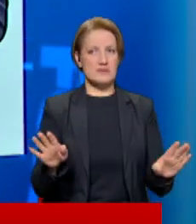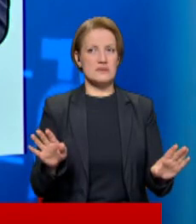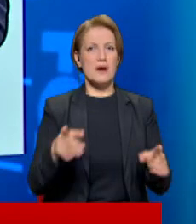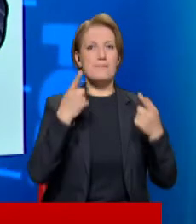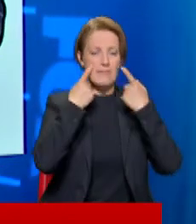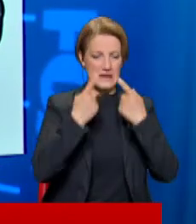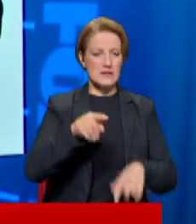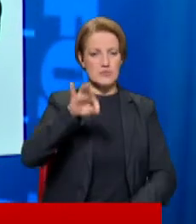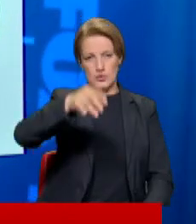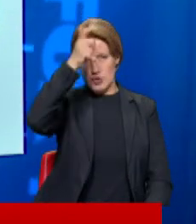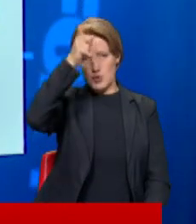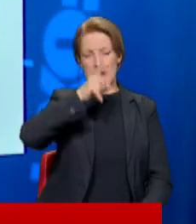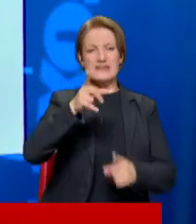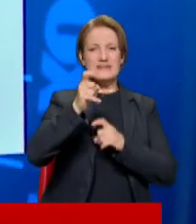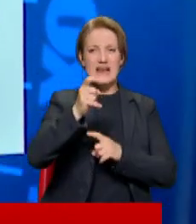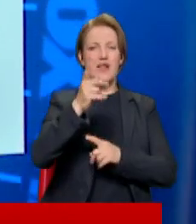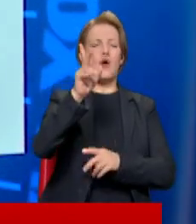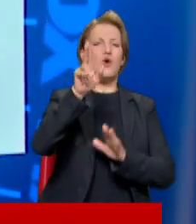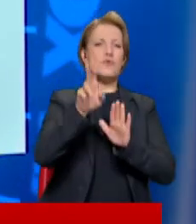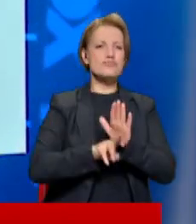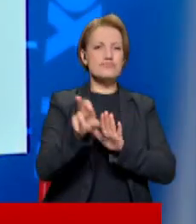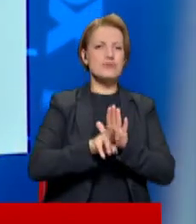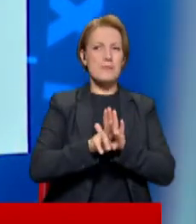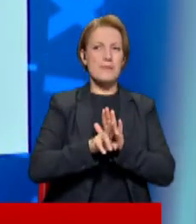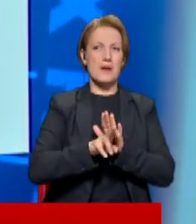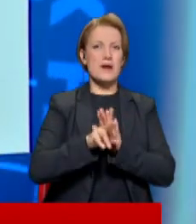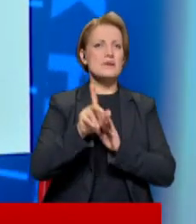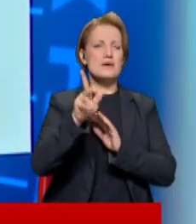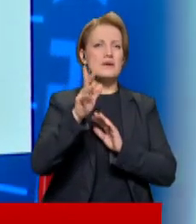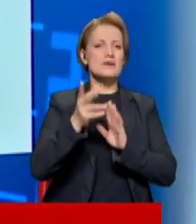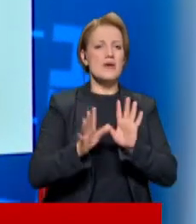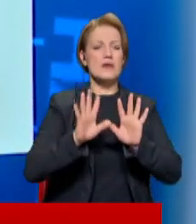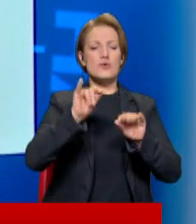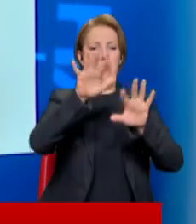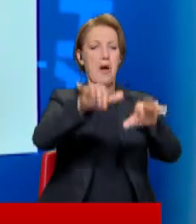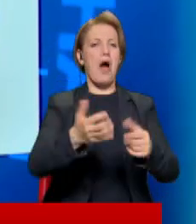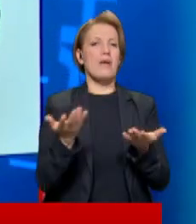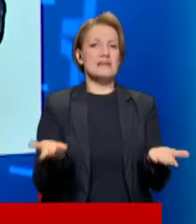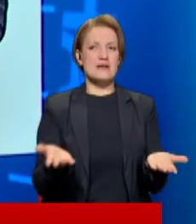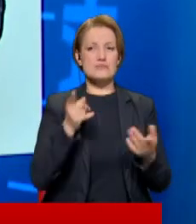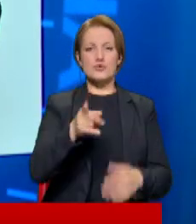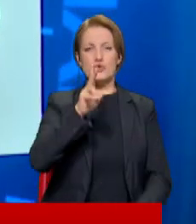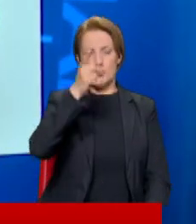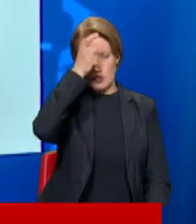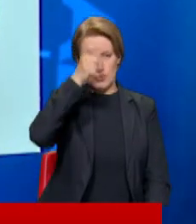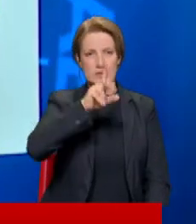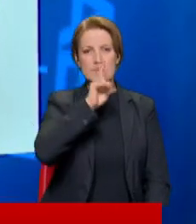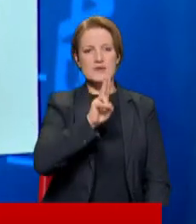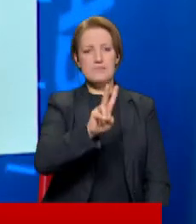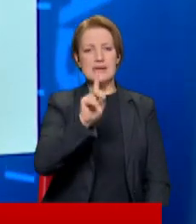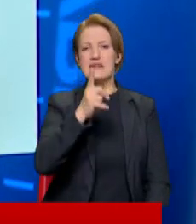bu ülkeyi silahla topla işgal edemediği hiçbir Emperyalist ülke Ama bu ülkeyi 21 yüzyılda